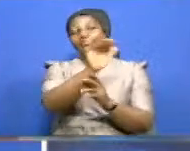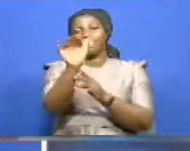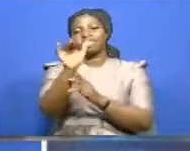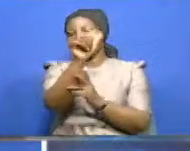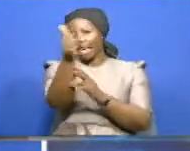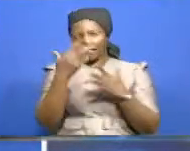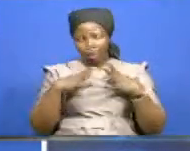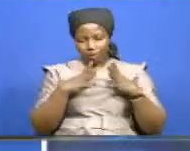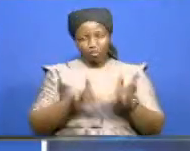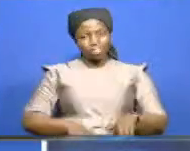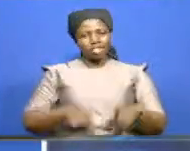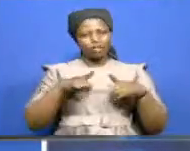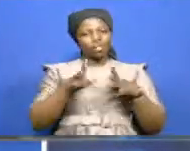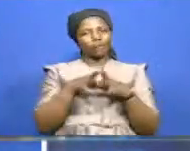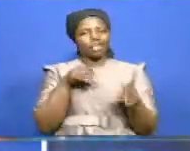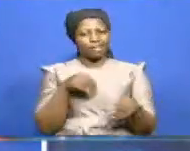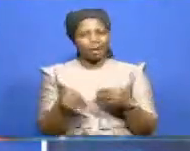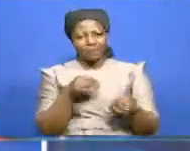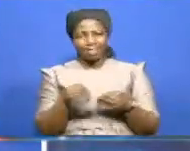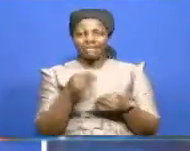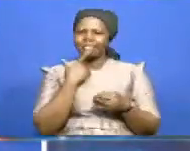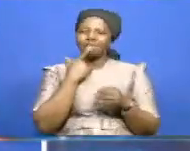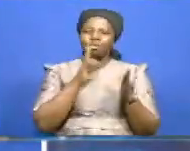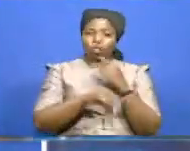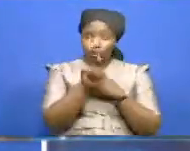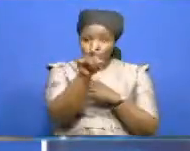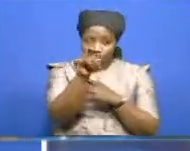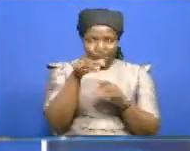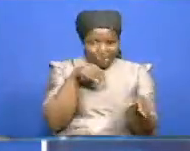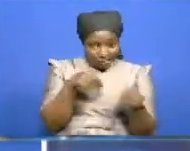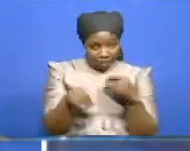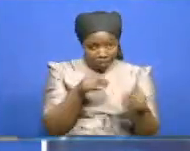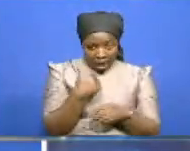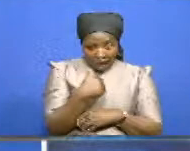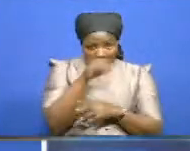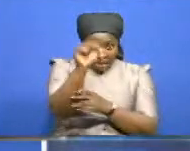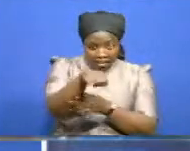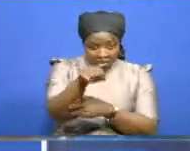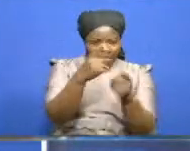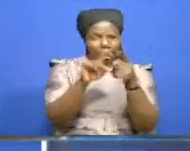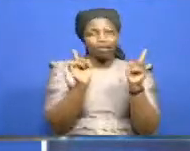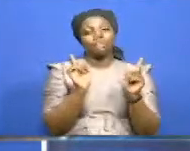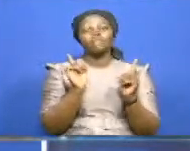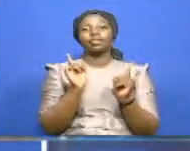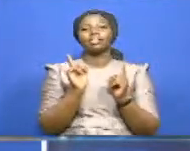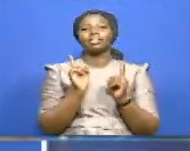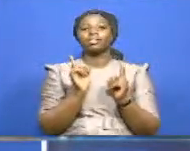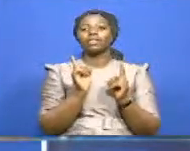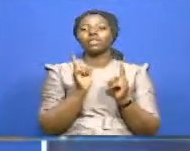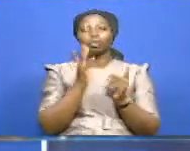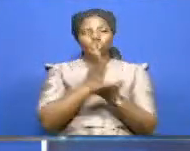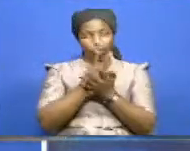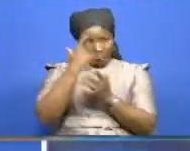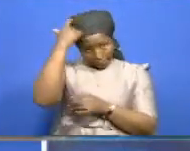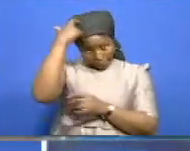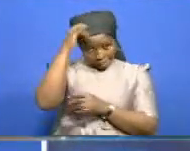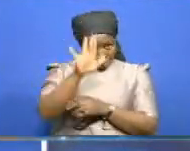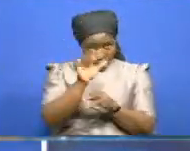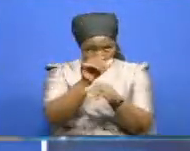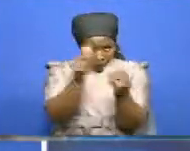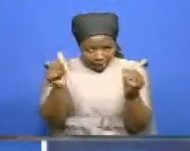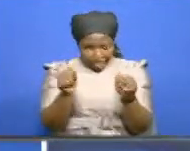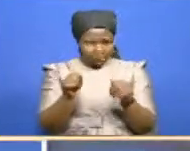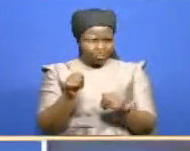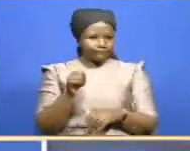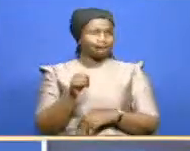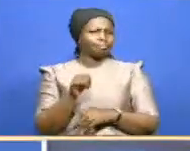disability. Wewe ni mlemavu wenyewe hatukatai. Lakini sasa so long as akili iko sawa, usijiite uko